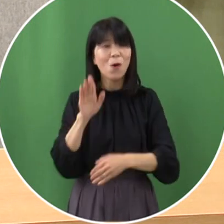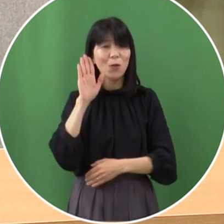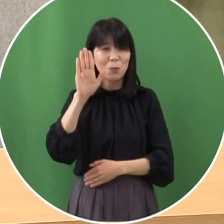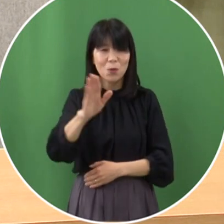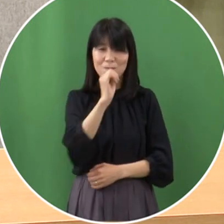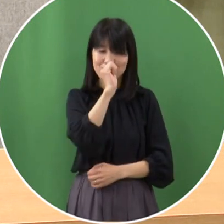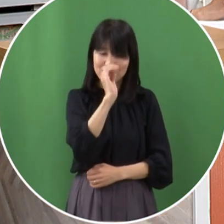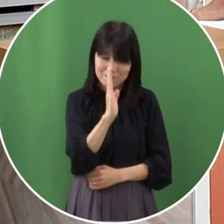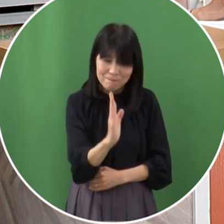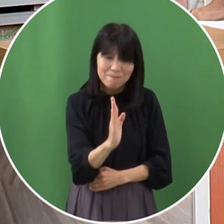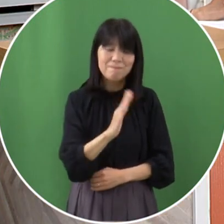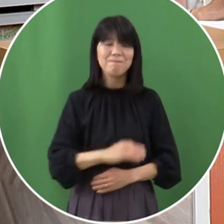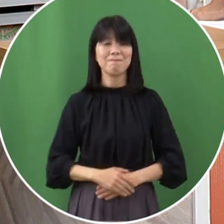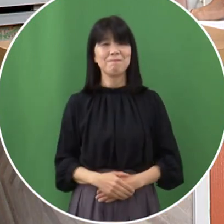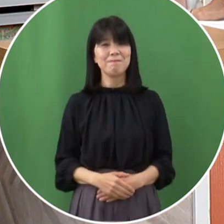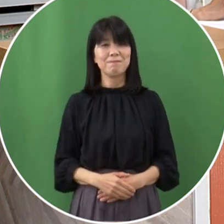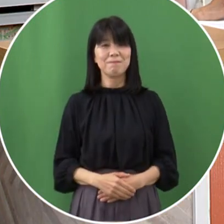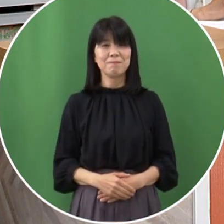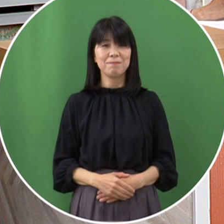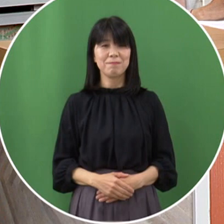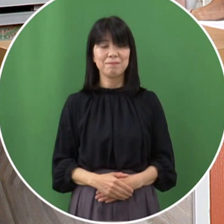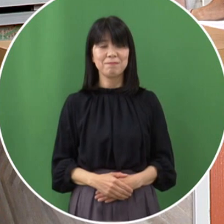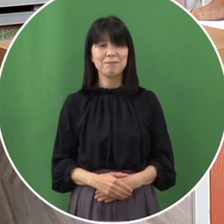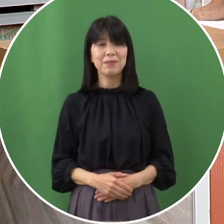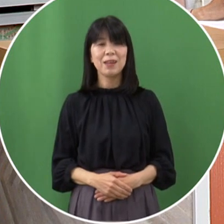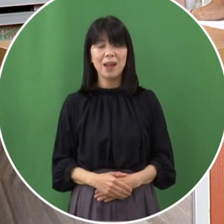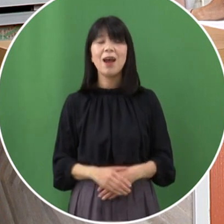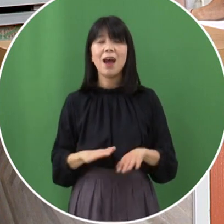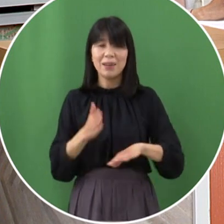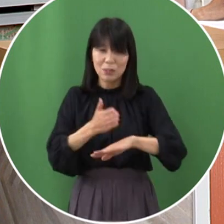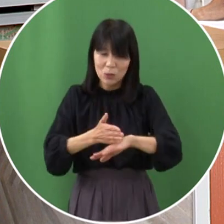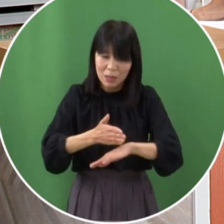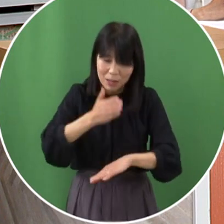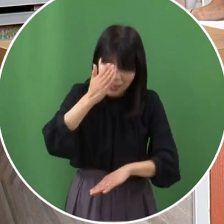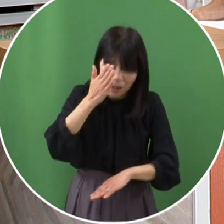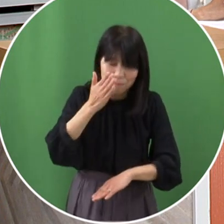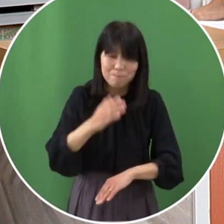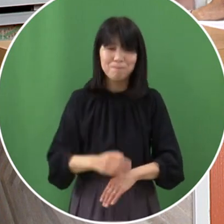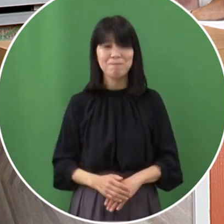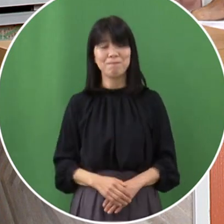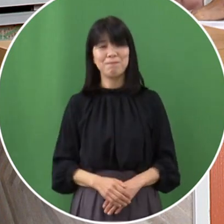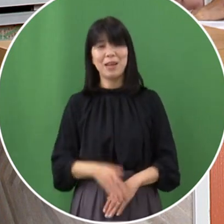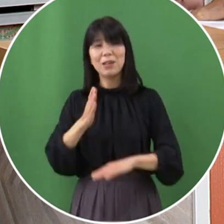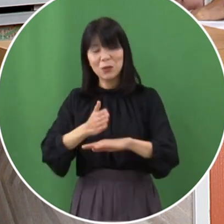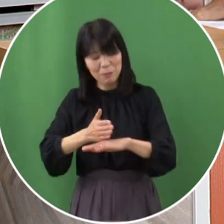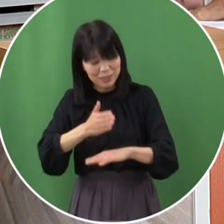お願いします。 赤崎さん、今回はありがとうございました。 ありがとうございました。